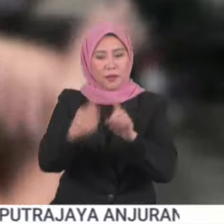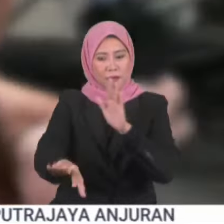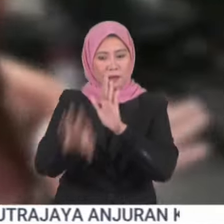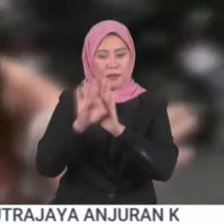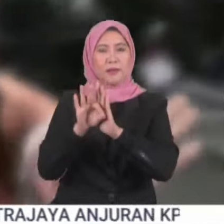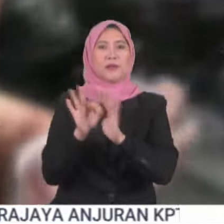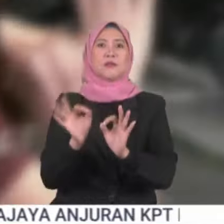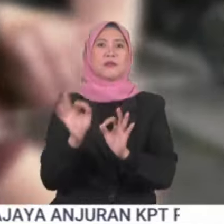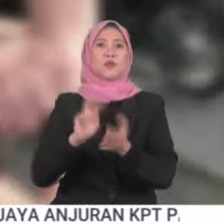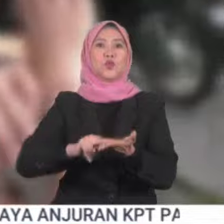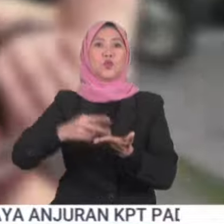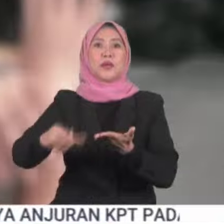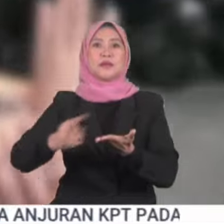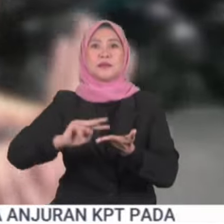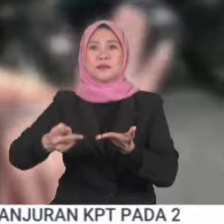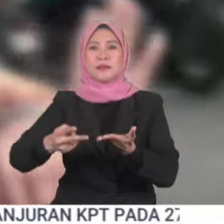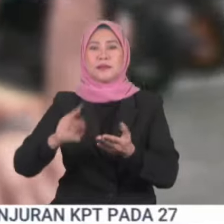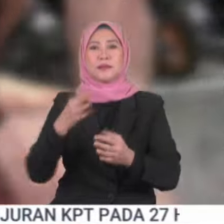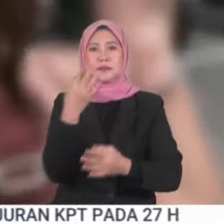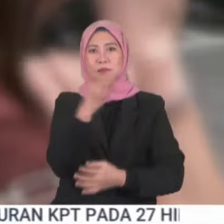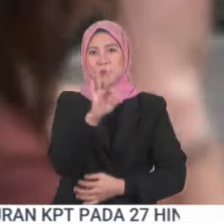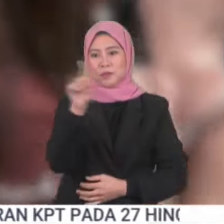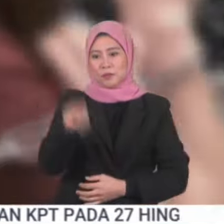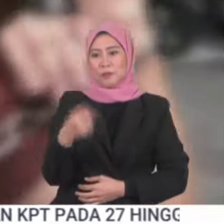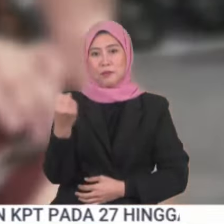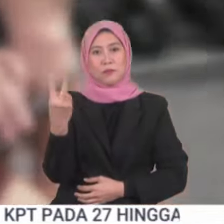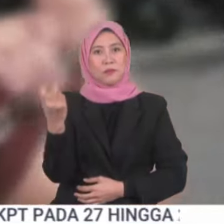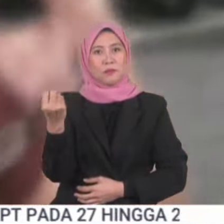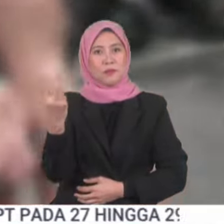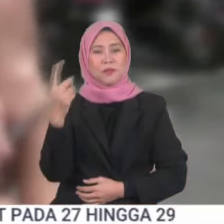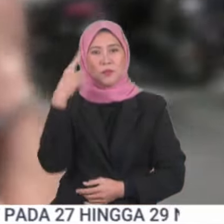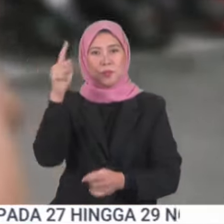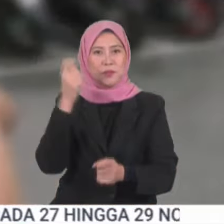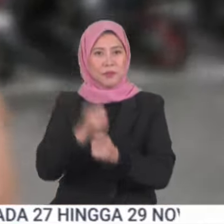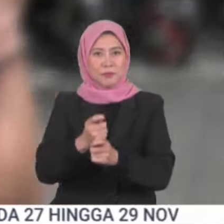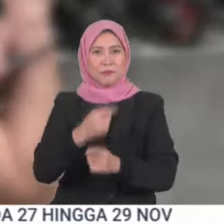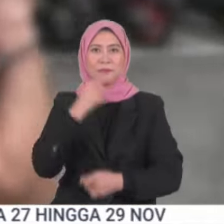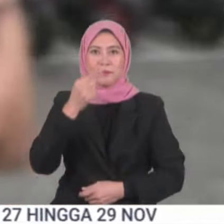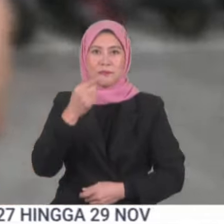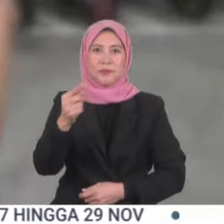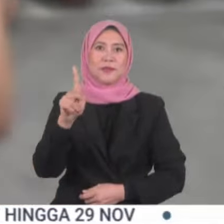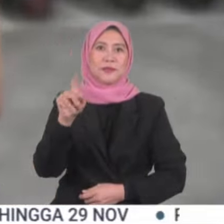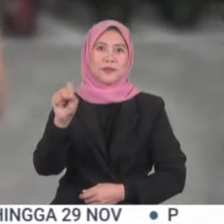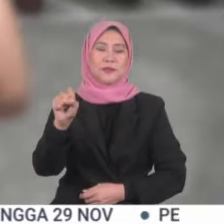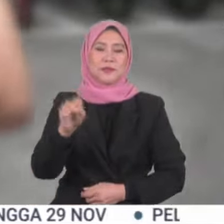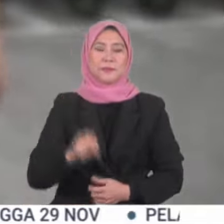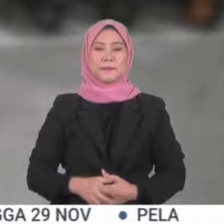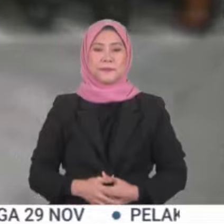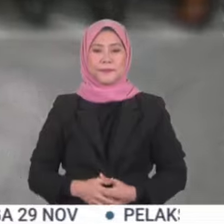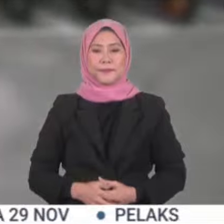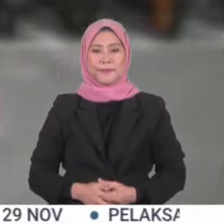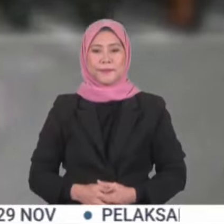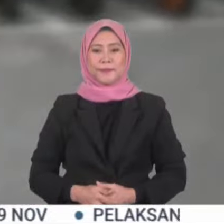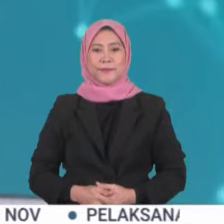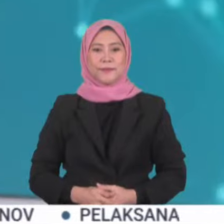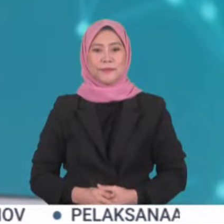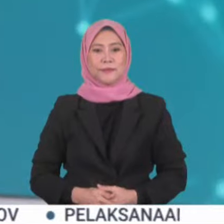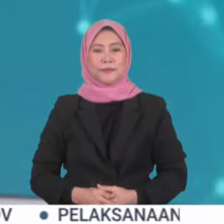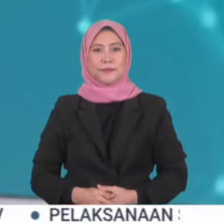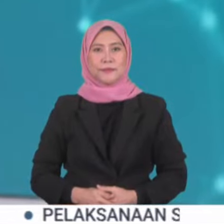melantik jurubahasa dan 19 Disember ini juga untuk ditetapkan sebutan semula kes.